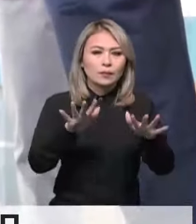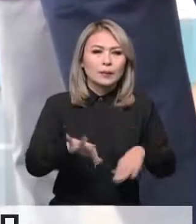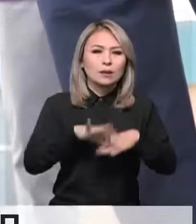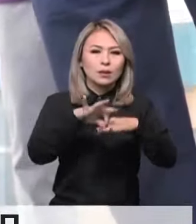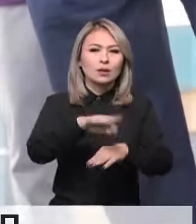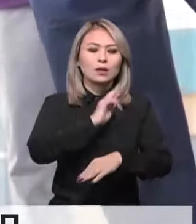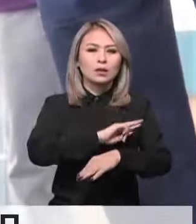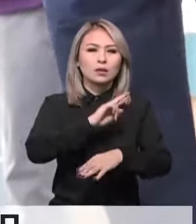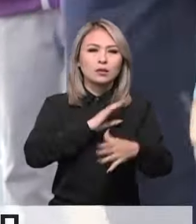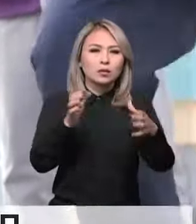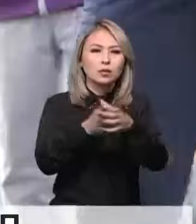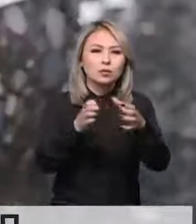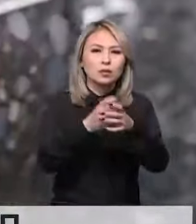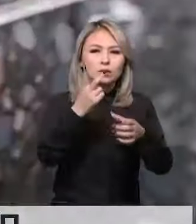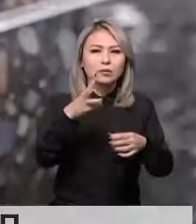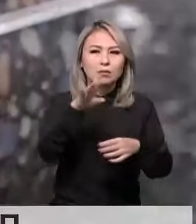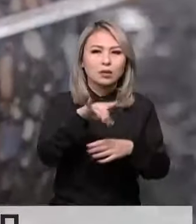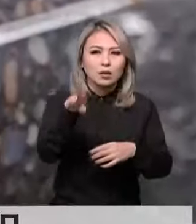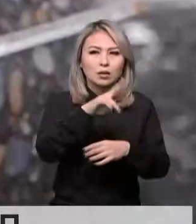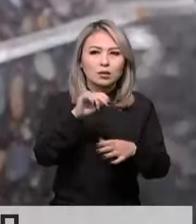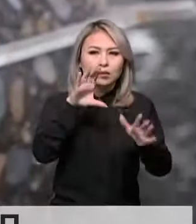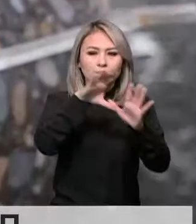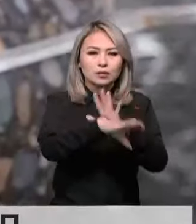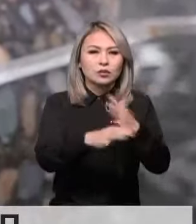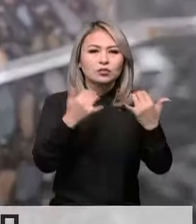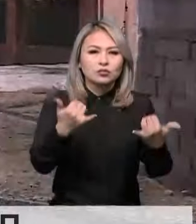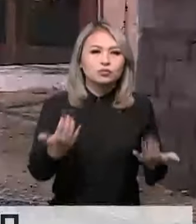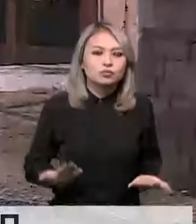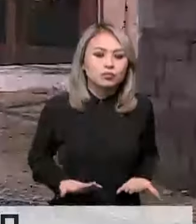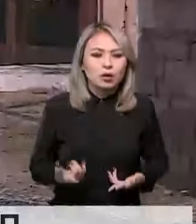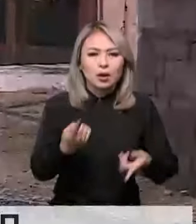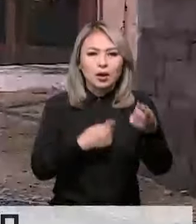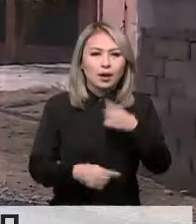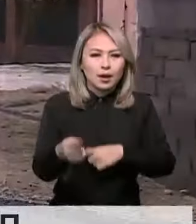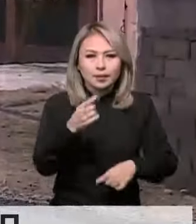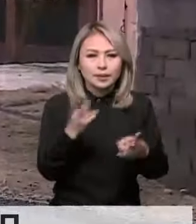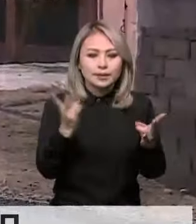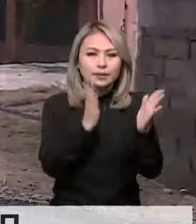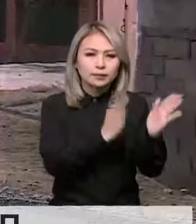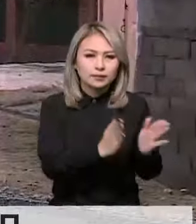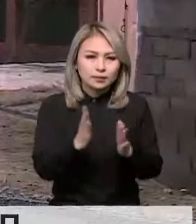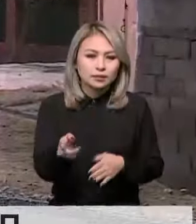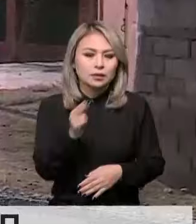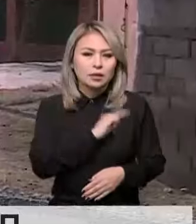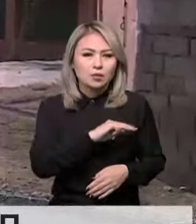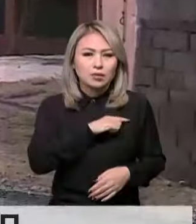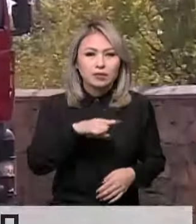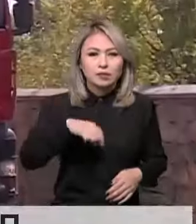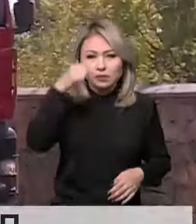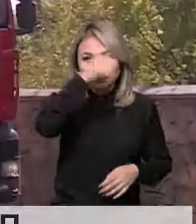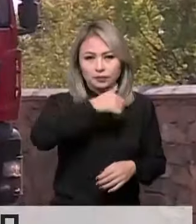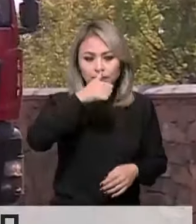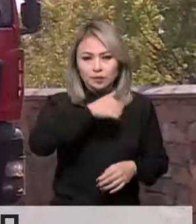жұмыстардың нәтижесінде мердігерлер 2 миллиардқа жуық теңгеге сапасы салынған жолдарды қайта қалпына келтіру жұмыстарын жүргізген. Жақында ғана өңір